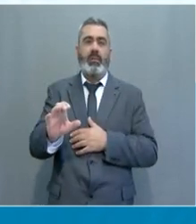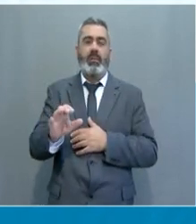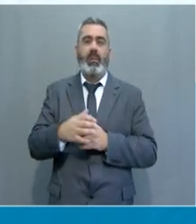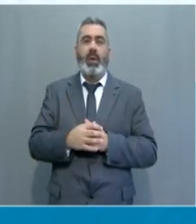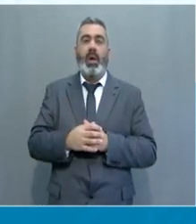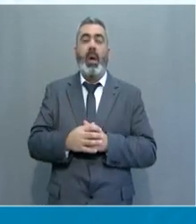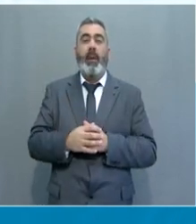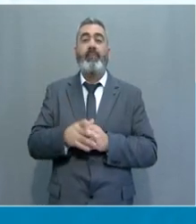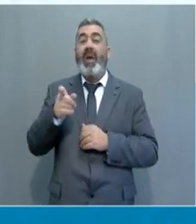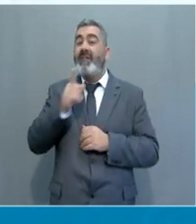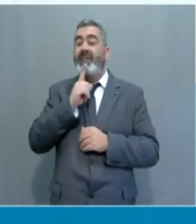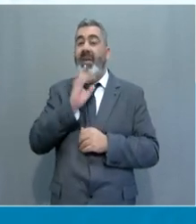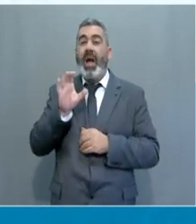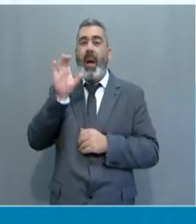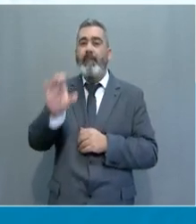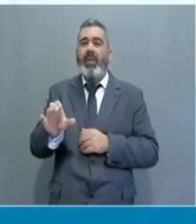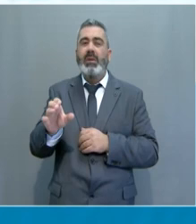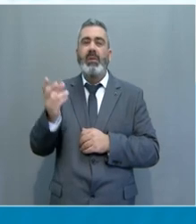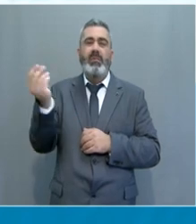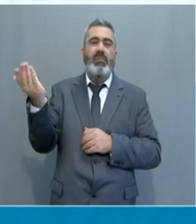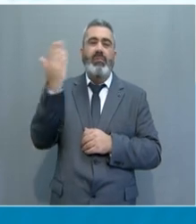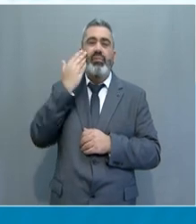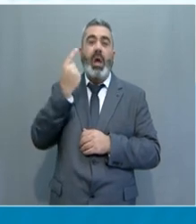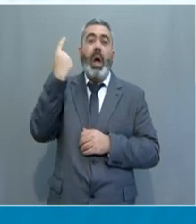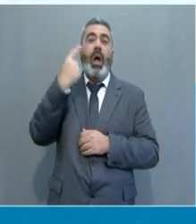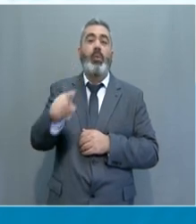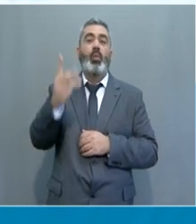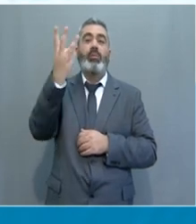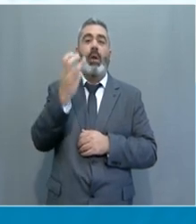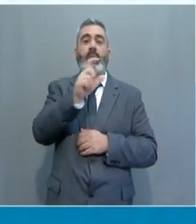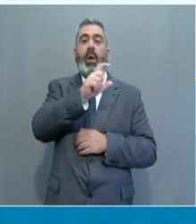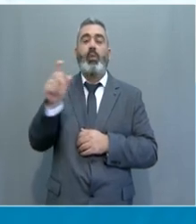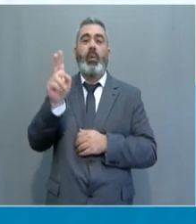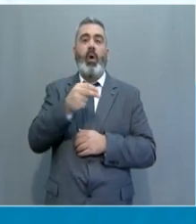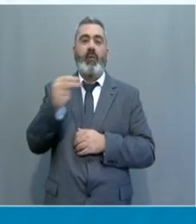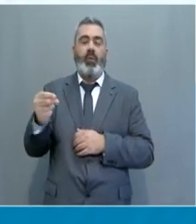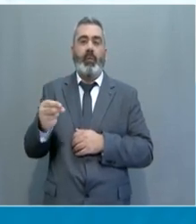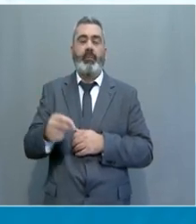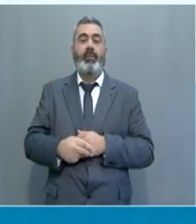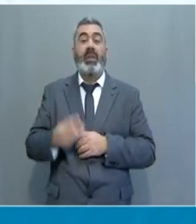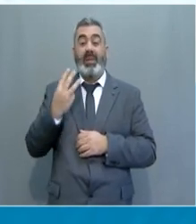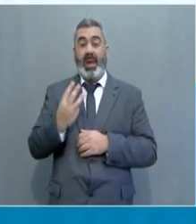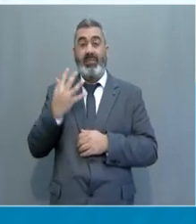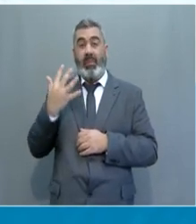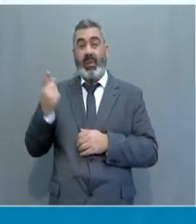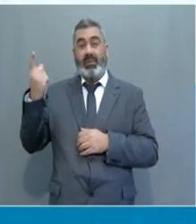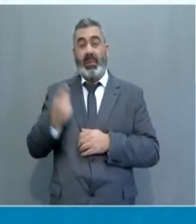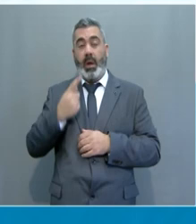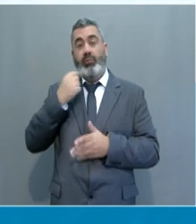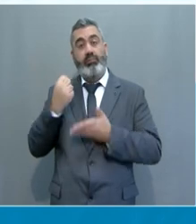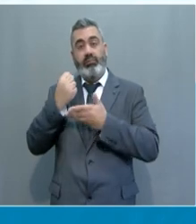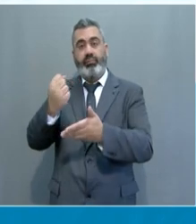η οποία στήχησε 130 εκατομμύρια ευρώ. Το 35% είναι σημαντικό αυτό να τονίσουμε,